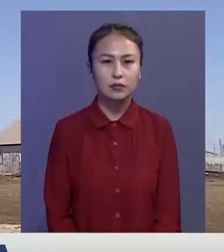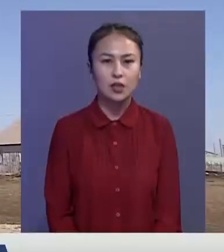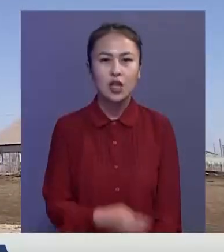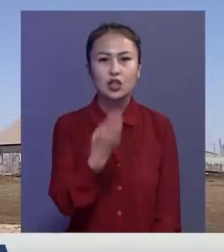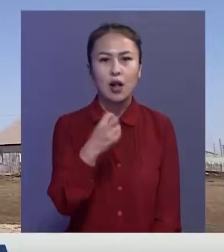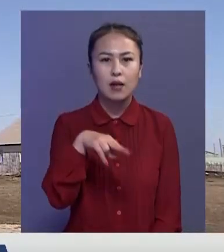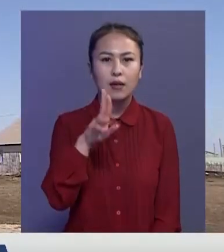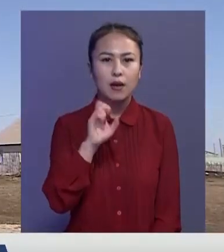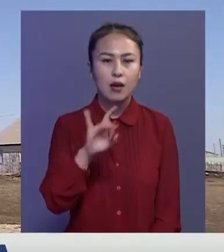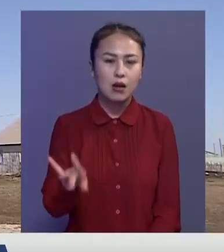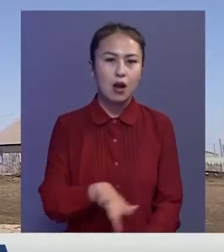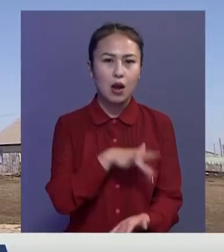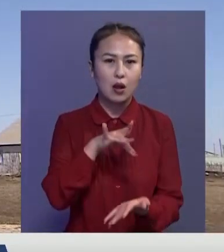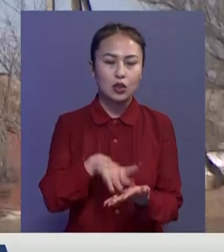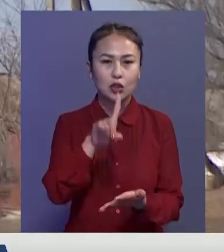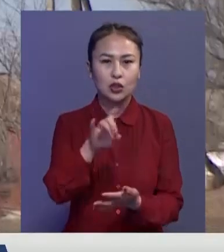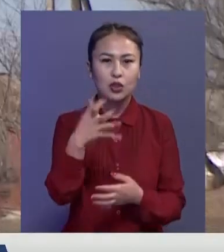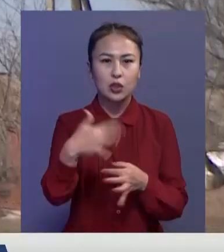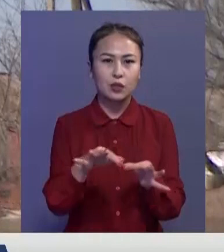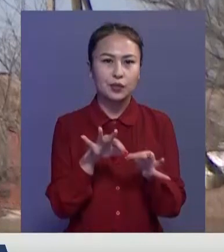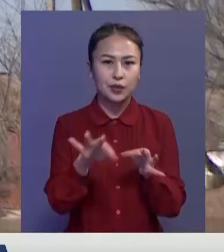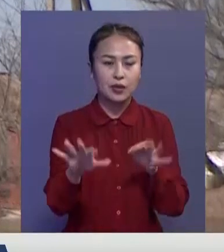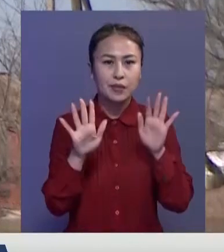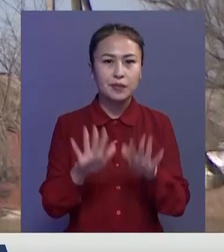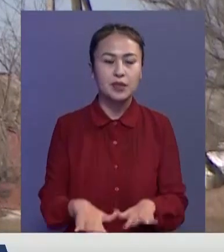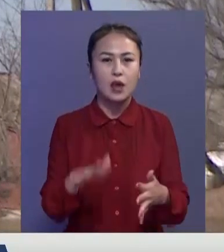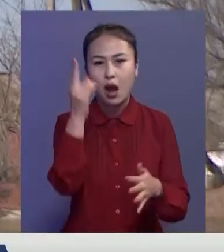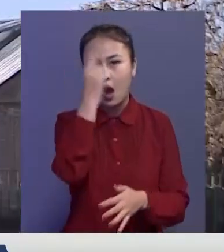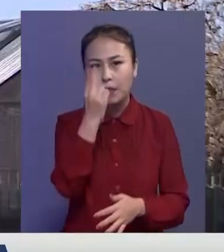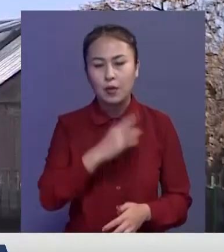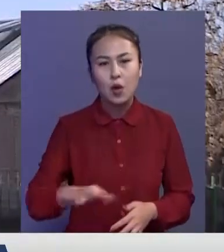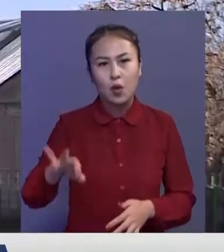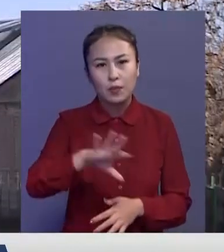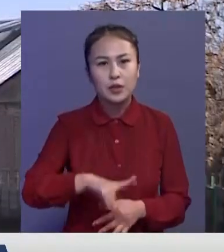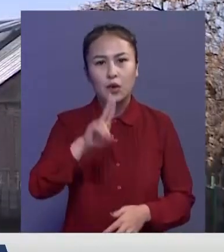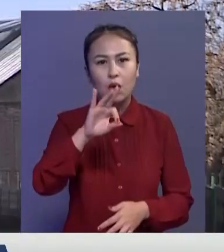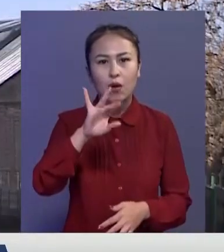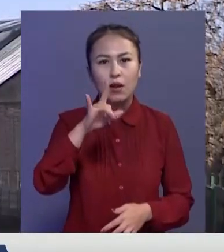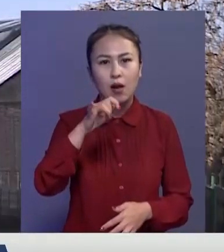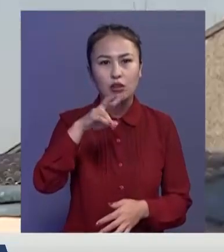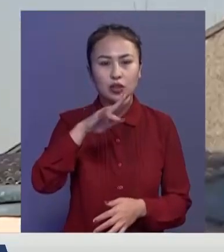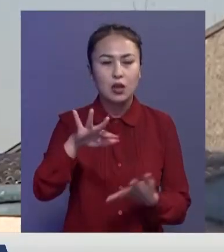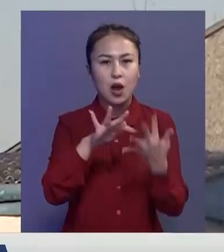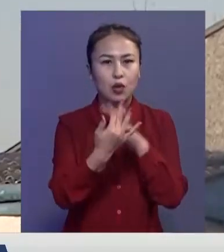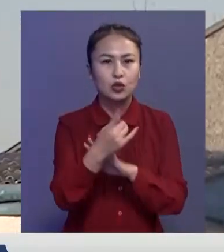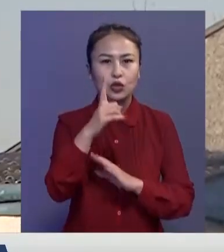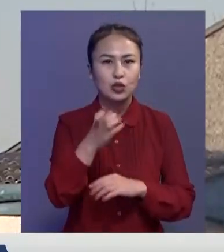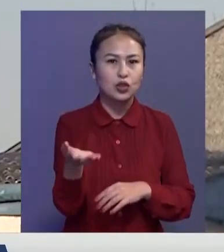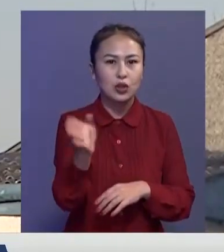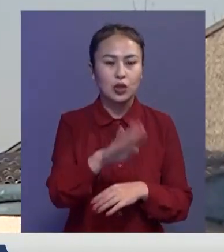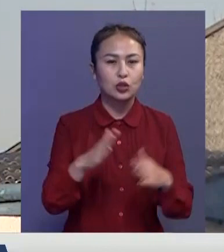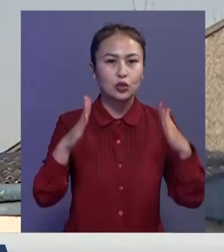Шалқар ауылы елордадан 150 шақырым жерде жатыр. Ақмола облысының Қорғалжын ауданына қарайды. 100 шақты үйі